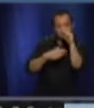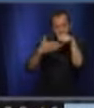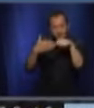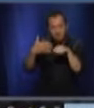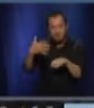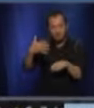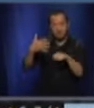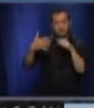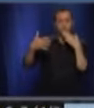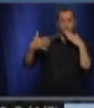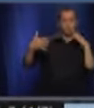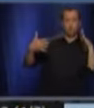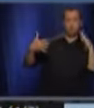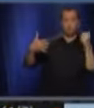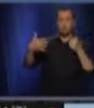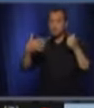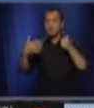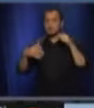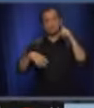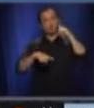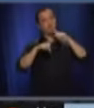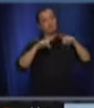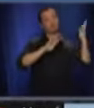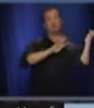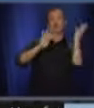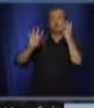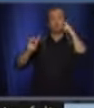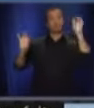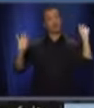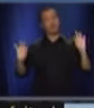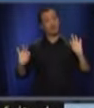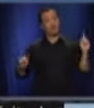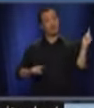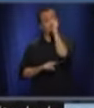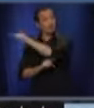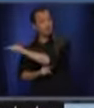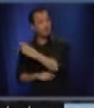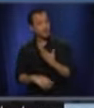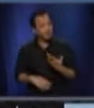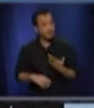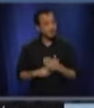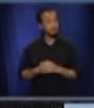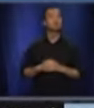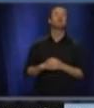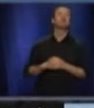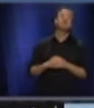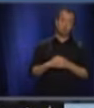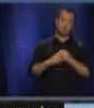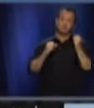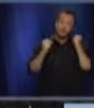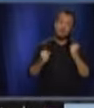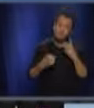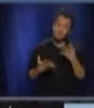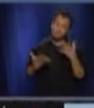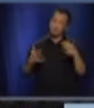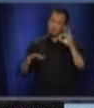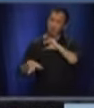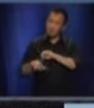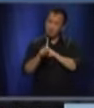d'aller se faire tester pour rien. Alors, je pense que peut-être le petit 5 ou 10 minutes passées, on le voit ici. Là,